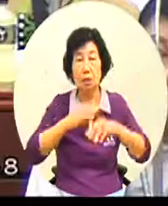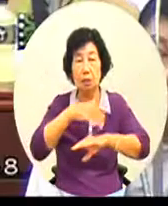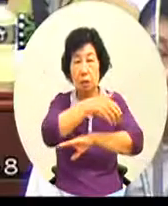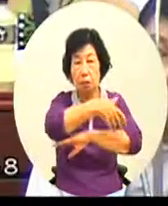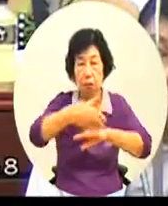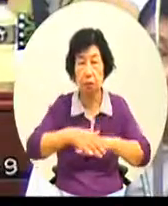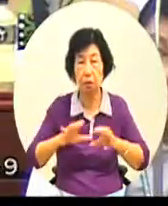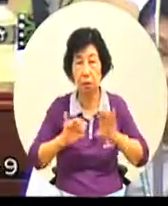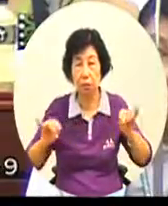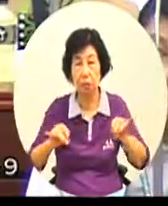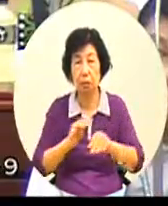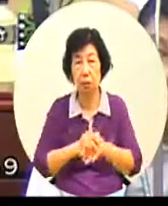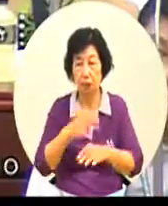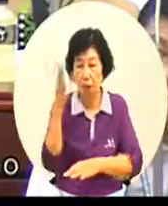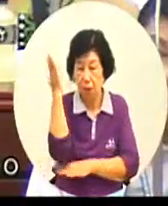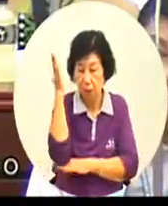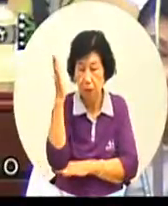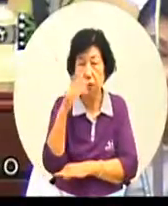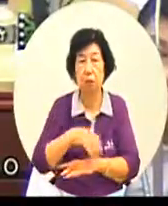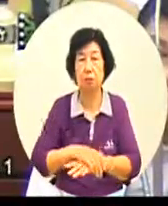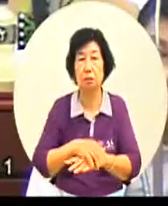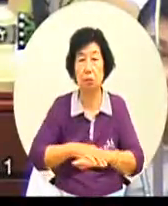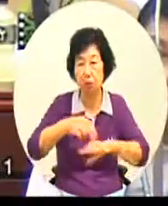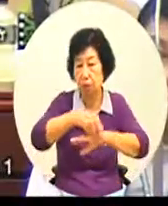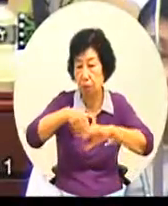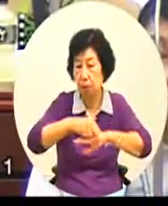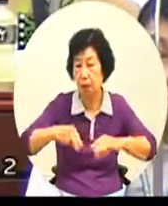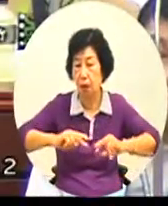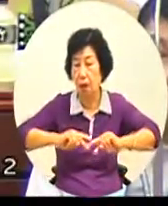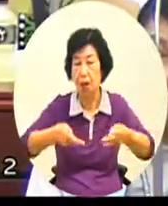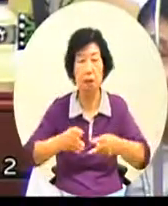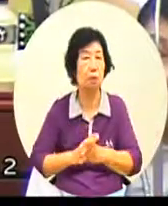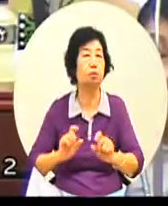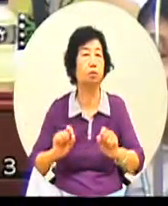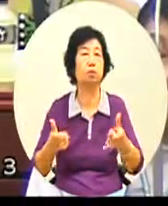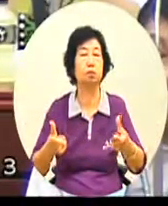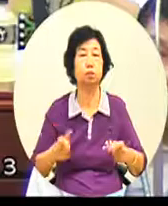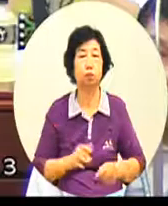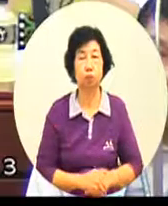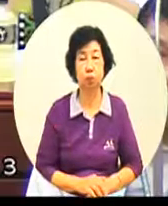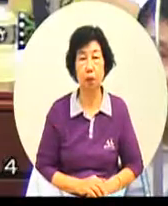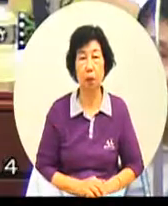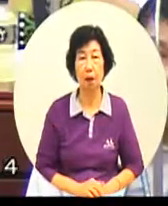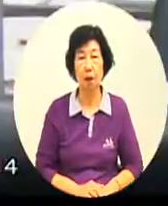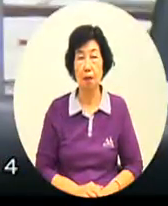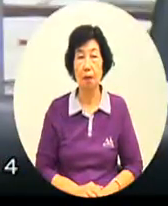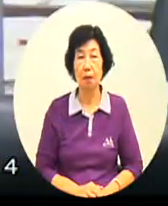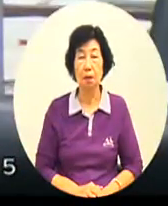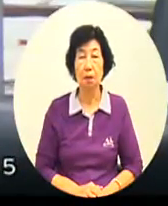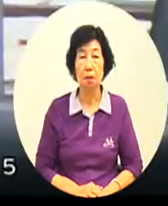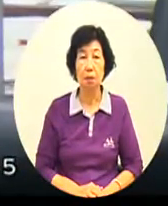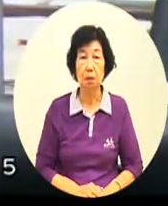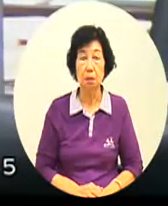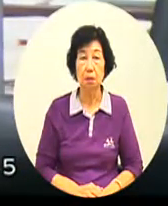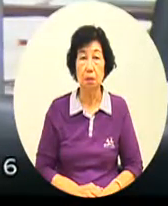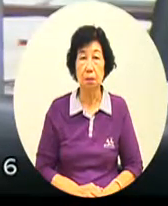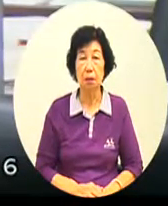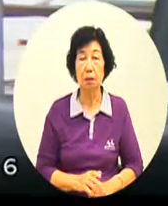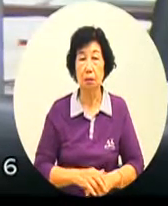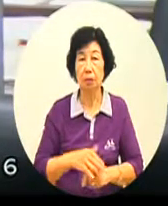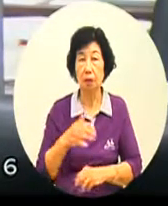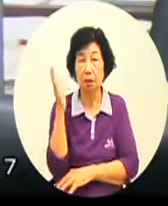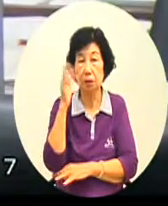政府来了以后就规划为公有土地。 是 吗？ 是吗？那我现在跟你讲说，他们来之初也是一样啊，其实他们来的时间点